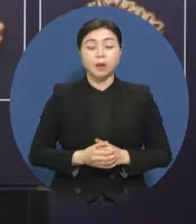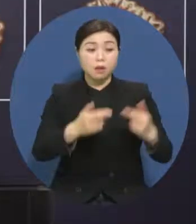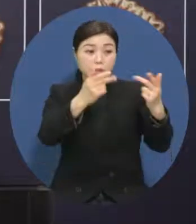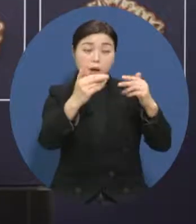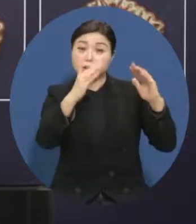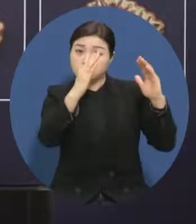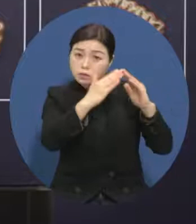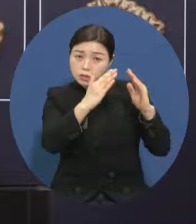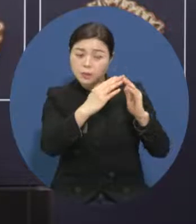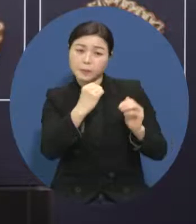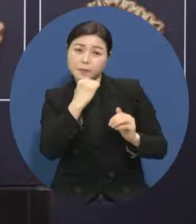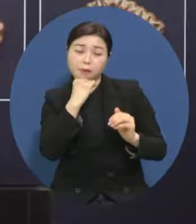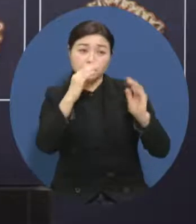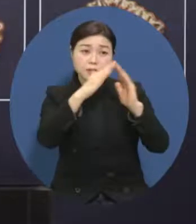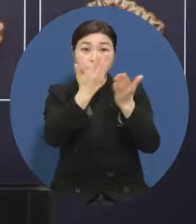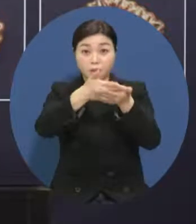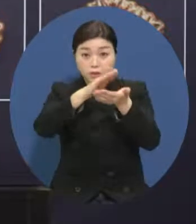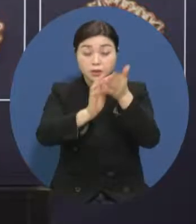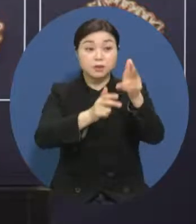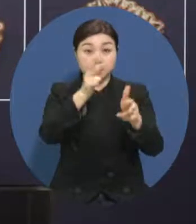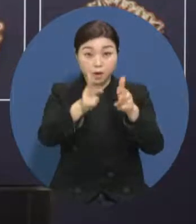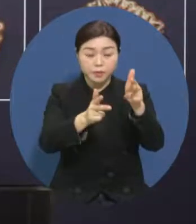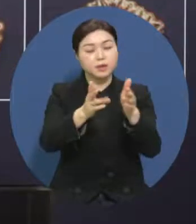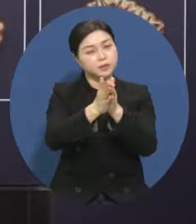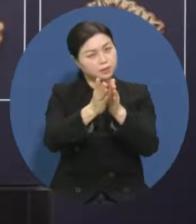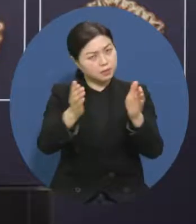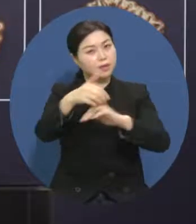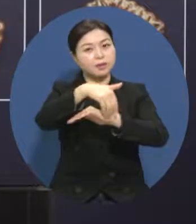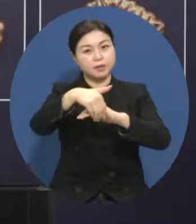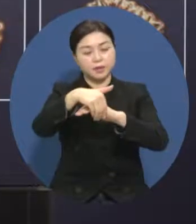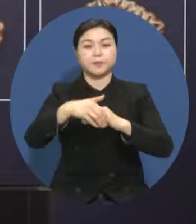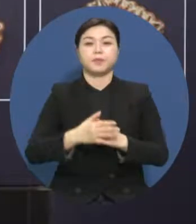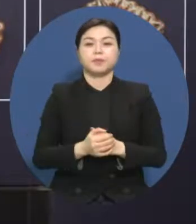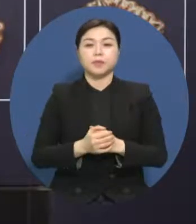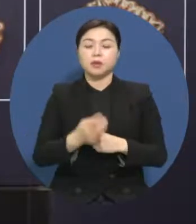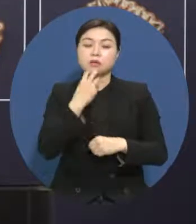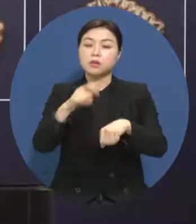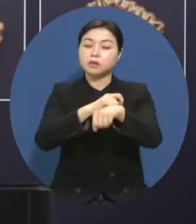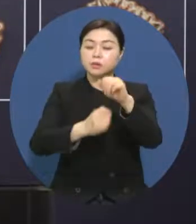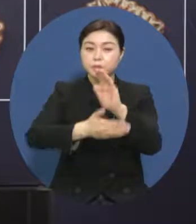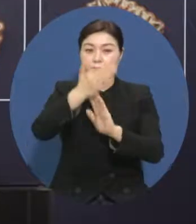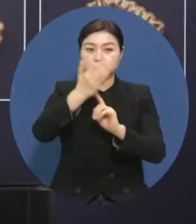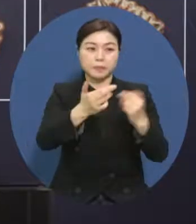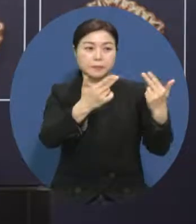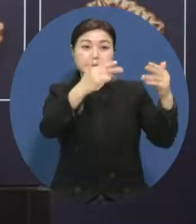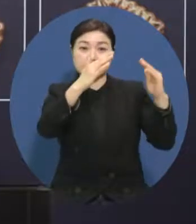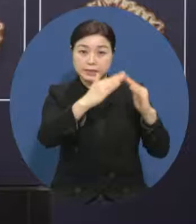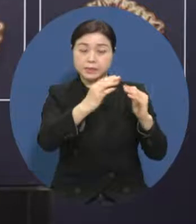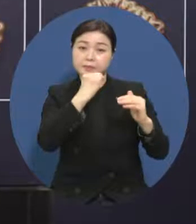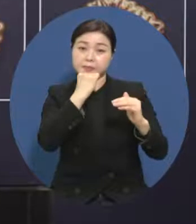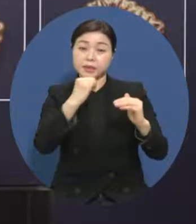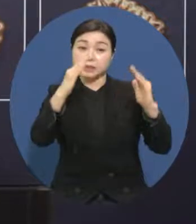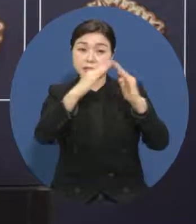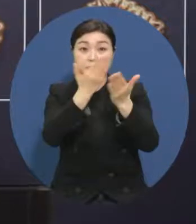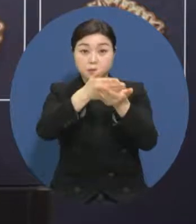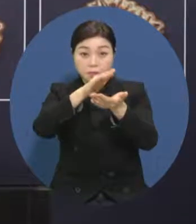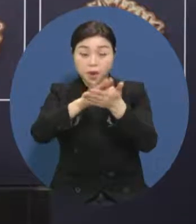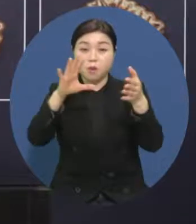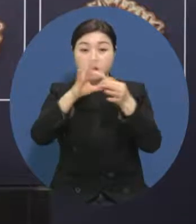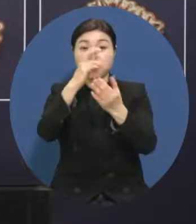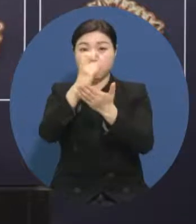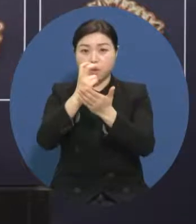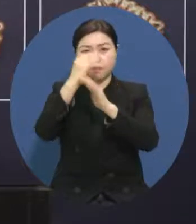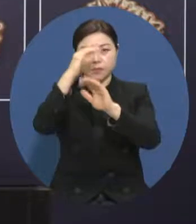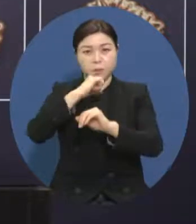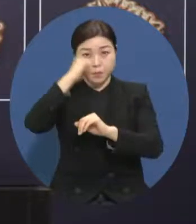빈집과 소규모 주택 정비 사업이 본격화될 전망입니다. 서울특별시 빈집 및 소규모 주택 정비에 관한